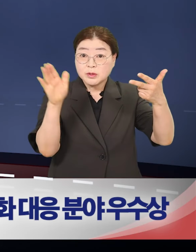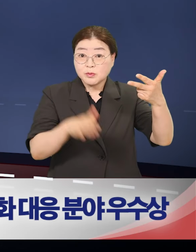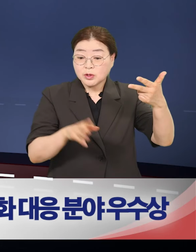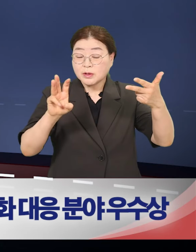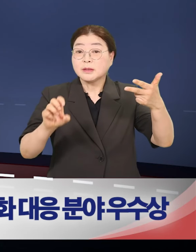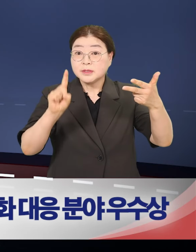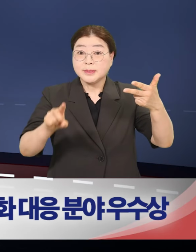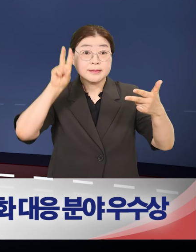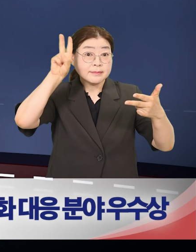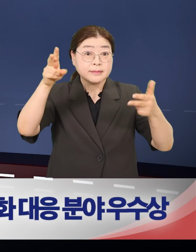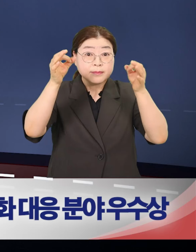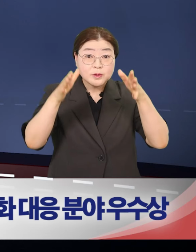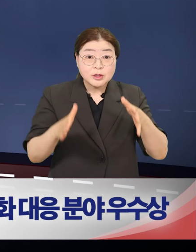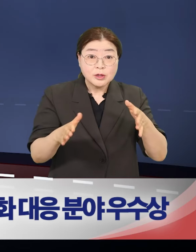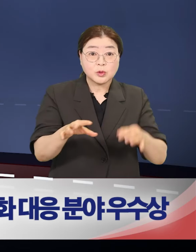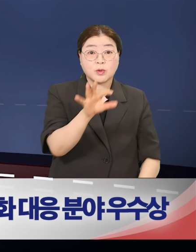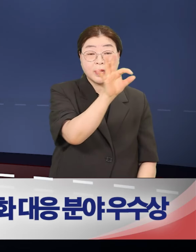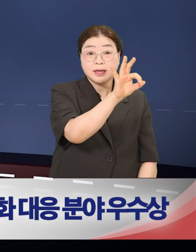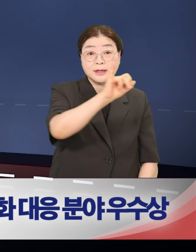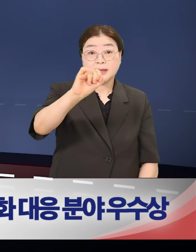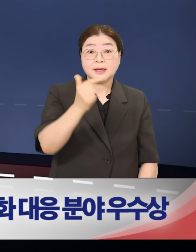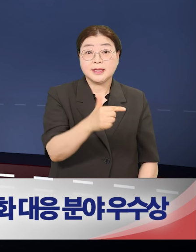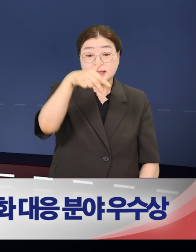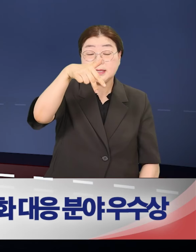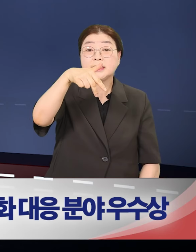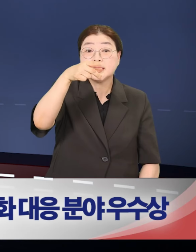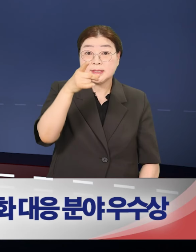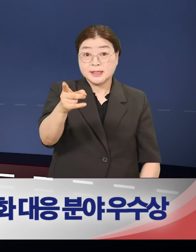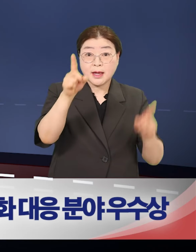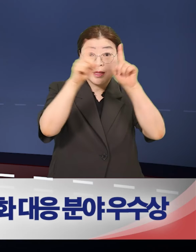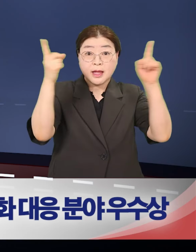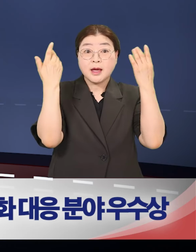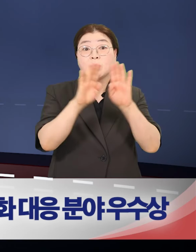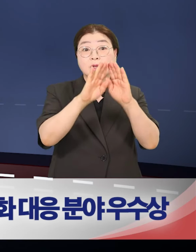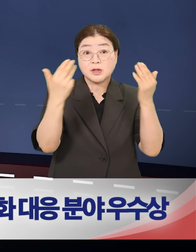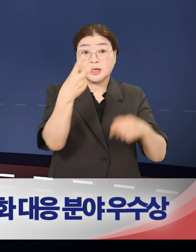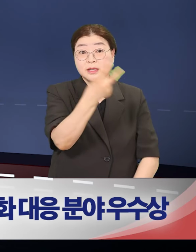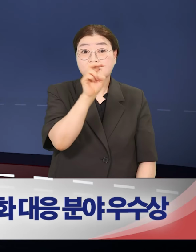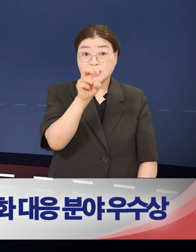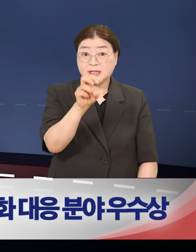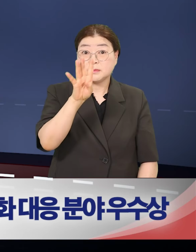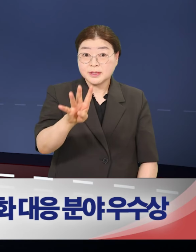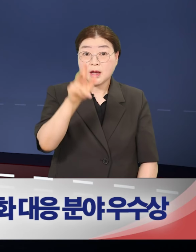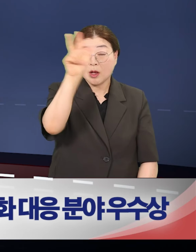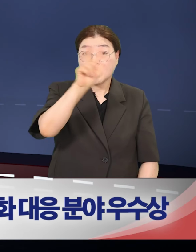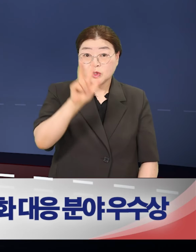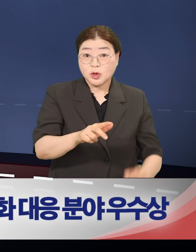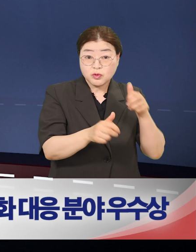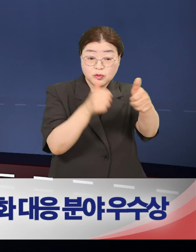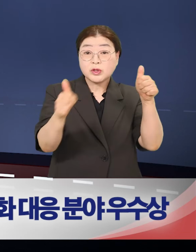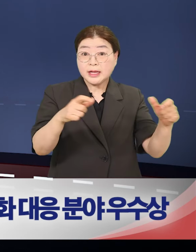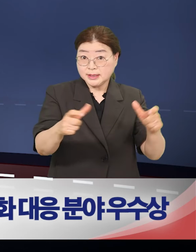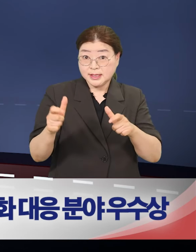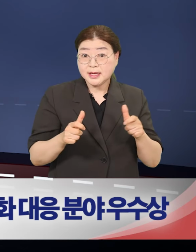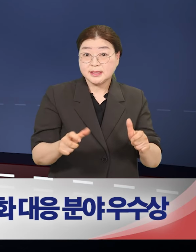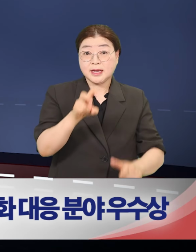태백시는 지난 7월 30일부터 31일까지 2일간 경남 김해인제대학교에서 열린 2024년 전국